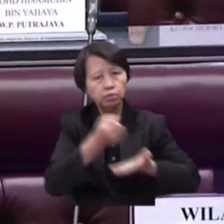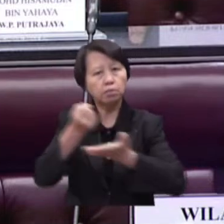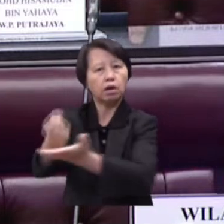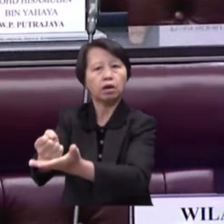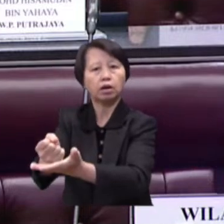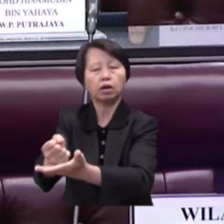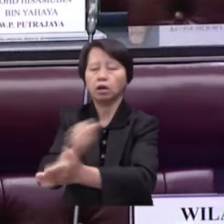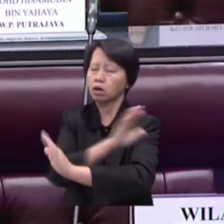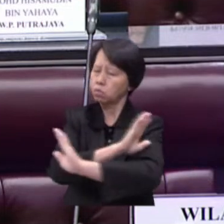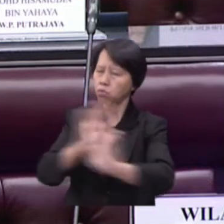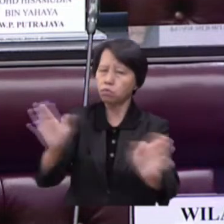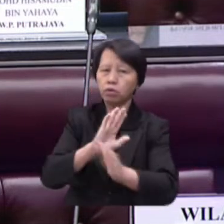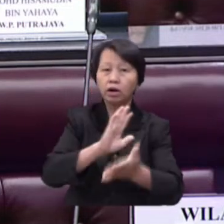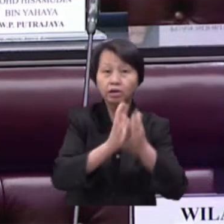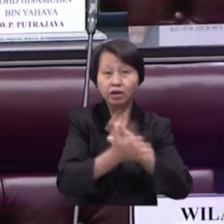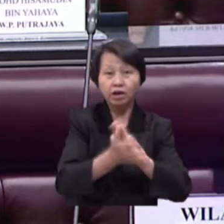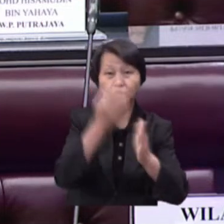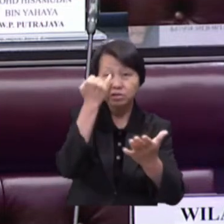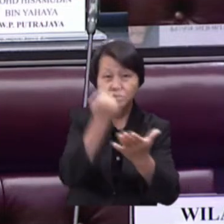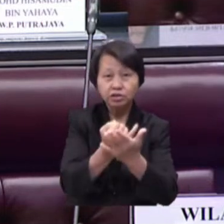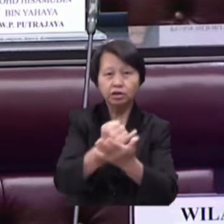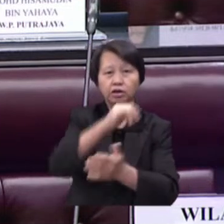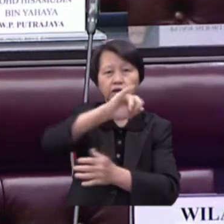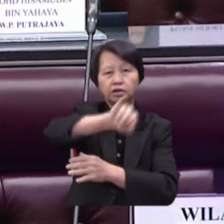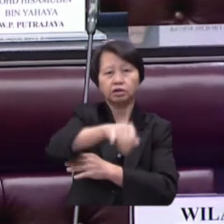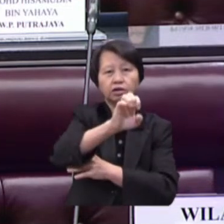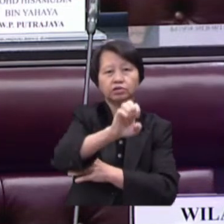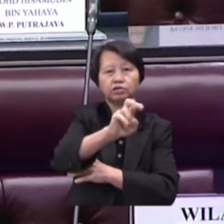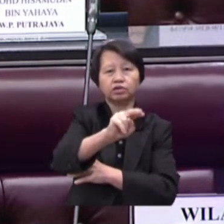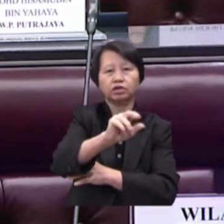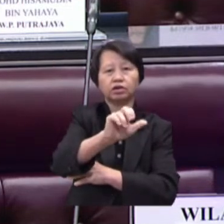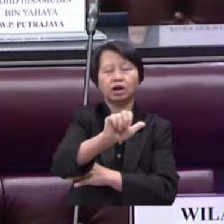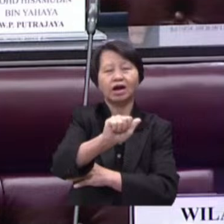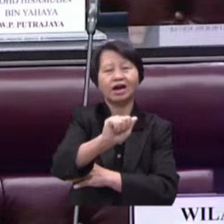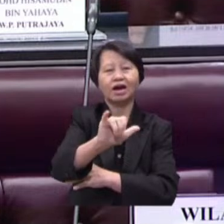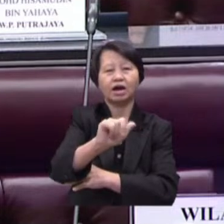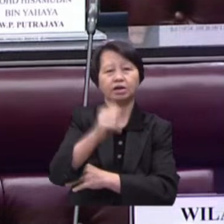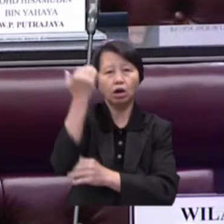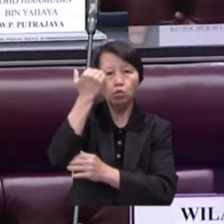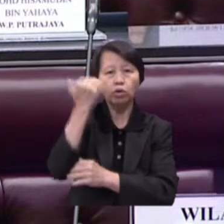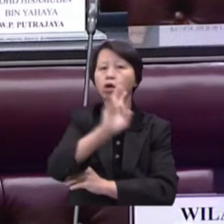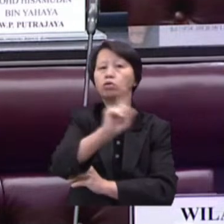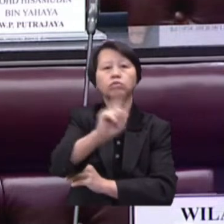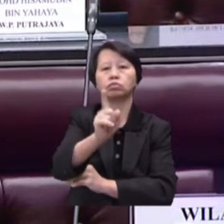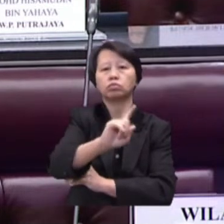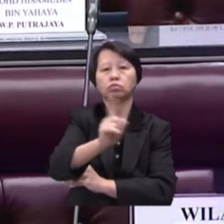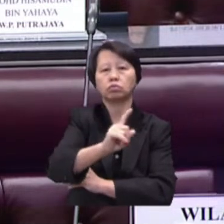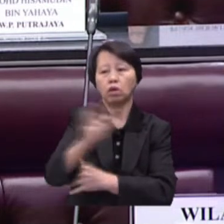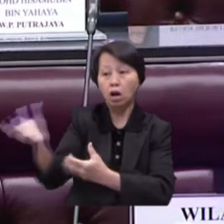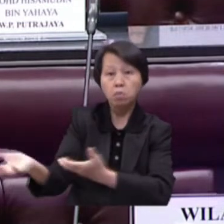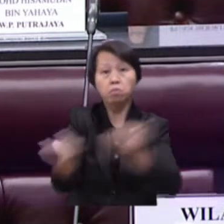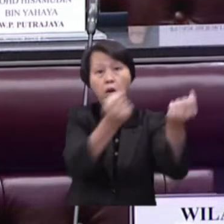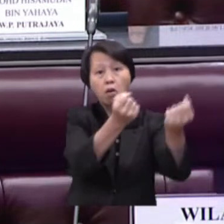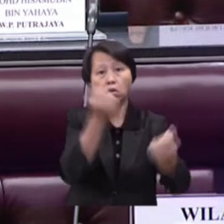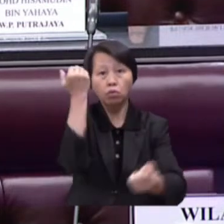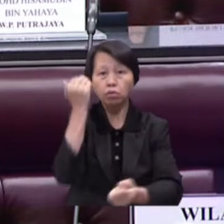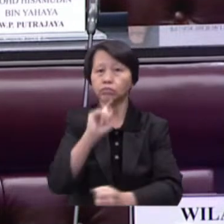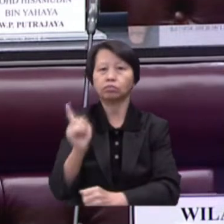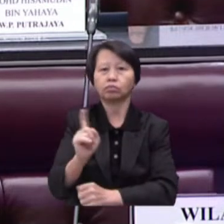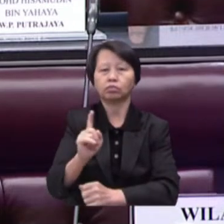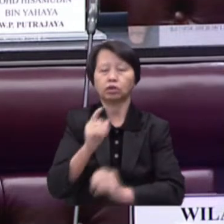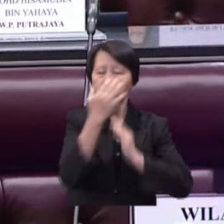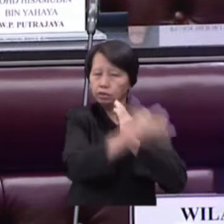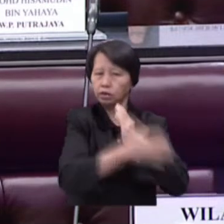dan bukannya menjadikan sebagai pencemania di mahkamah undang-undang negara kita harus menggalakkan